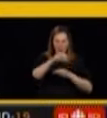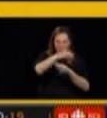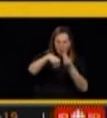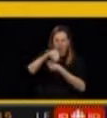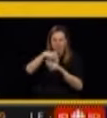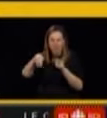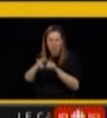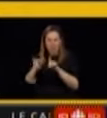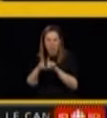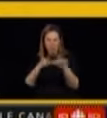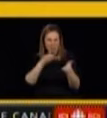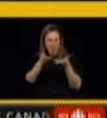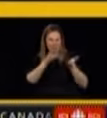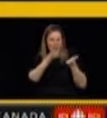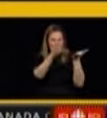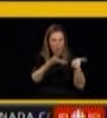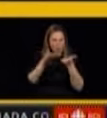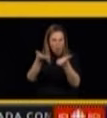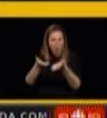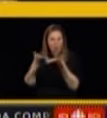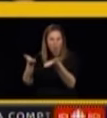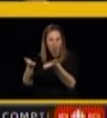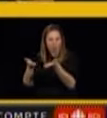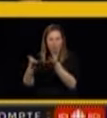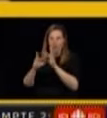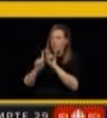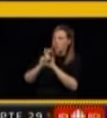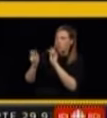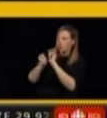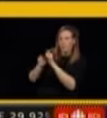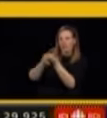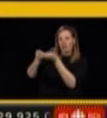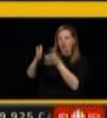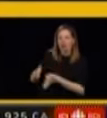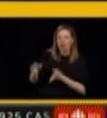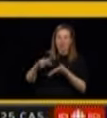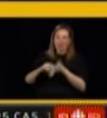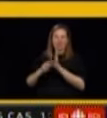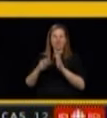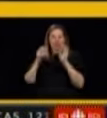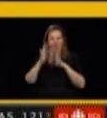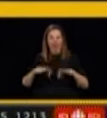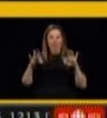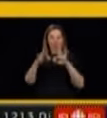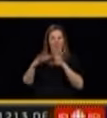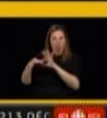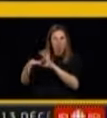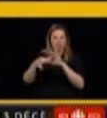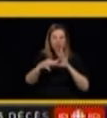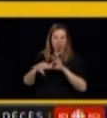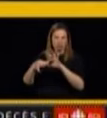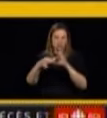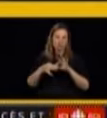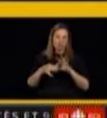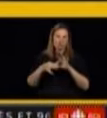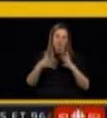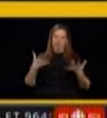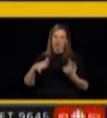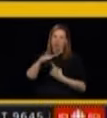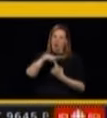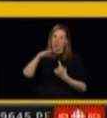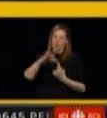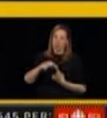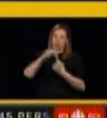interdisciplinarité les services avec les gestionnaires. Alors, c'est une gestion collégiale qu'on souhaite, surtout dans un contexte comme celui